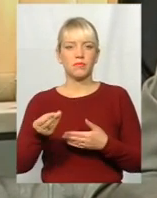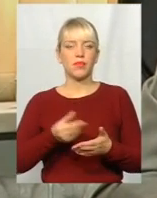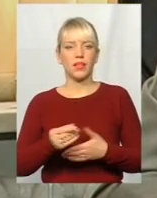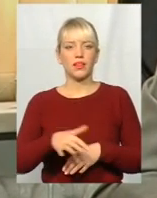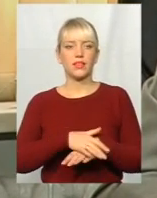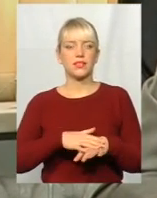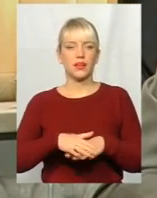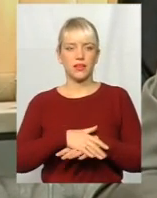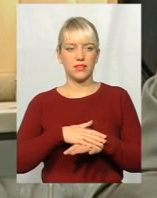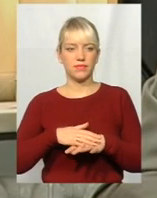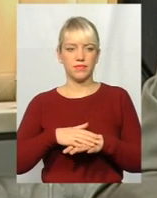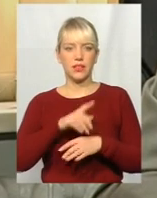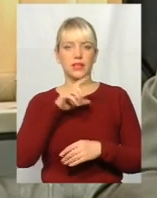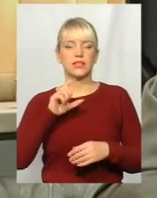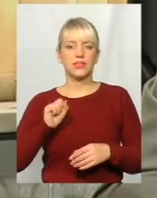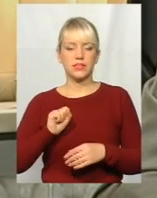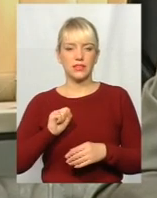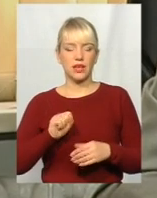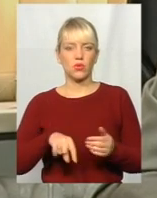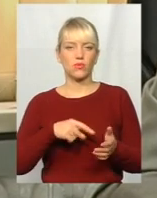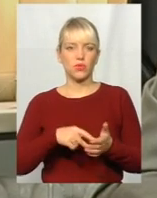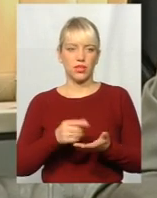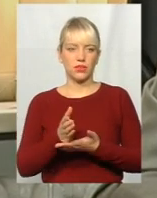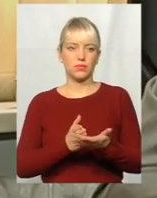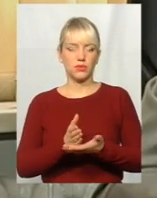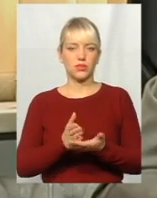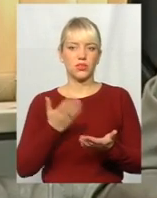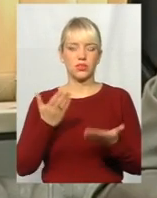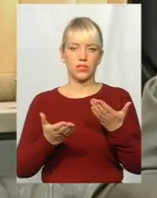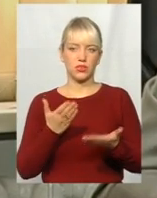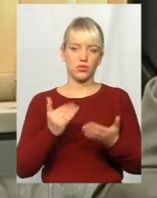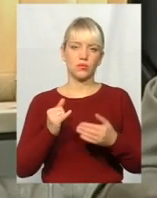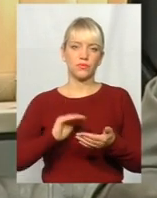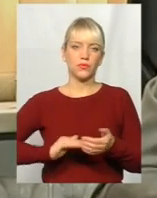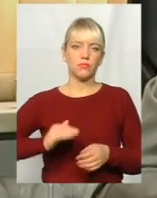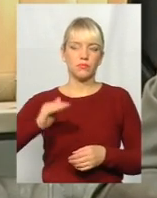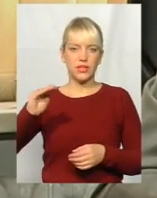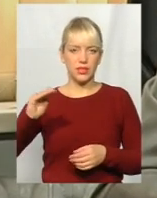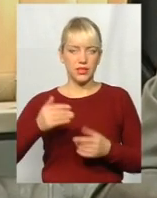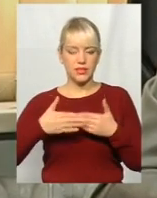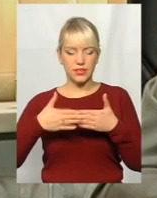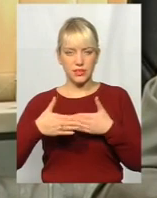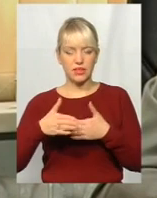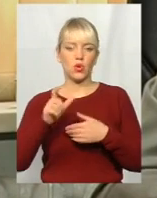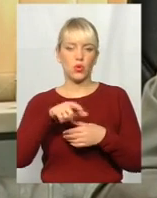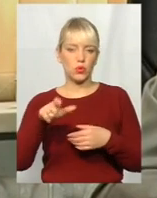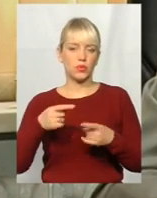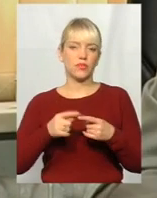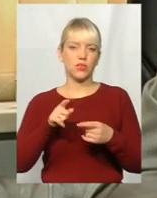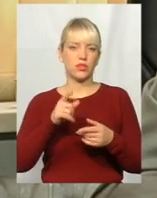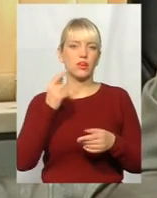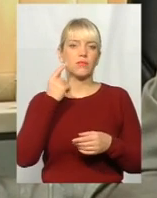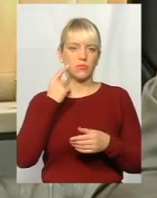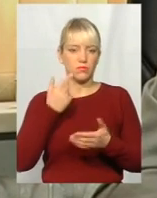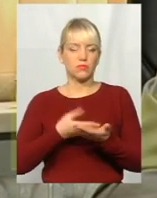населення за комунальні послуги. Якщо в під'їзді мешканці добросовісно платять, то ми йдемо в першу чергу там